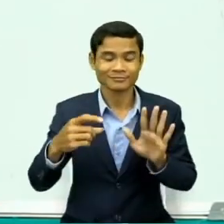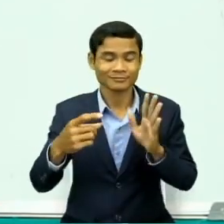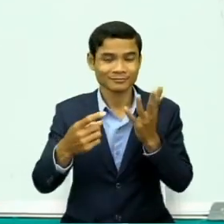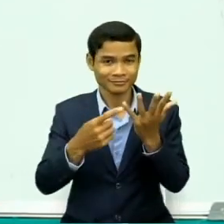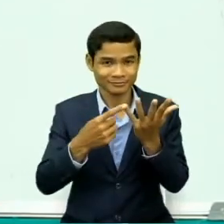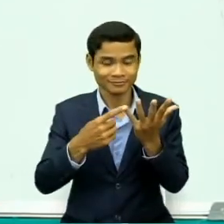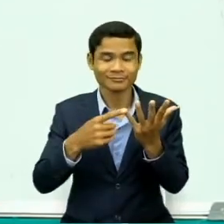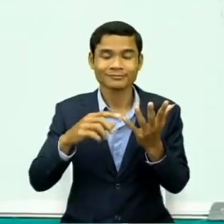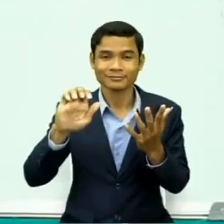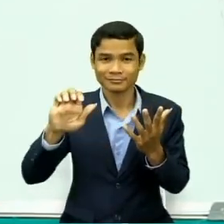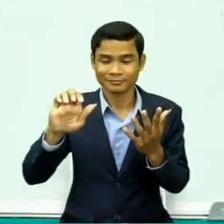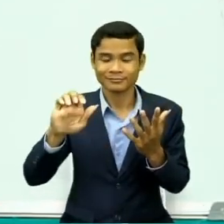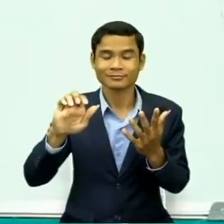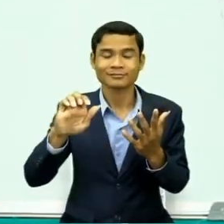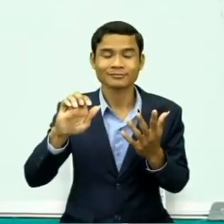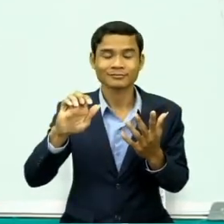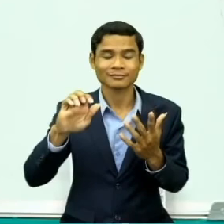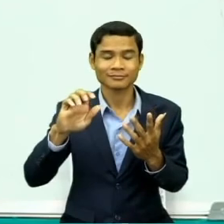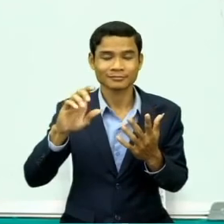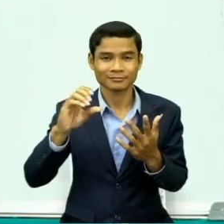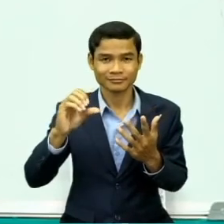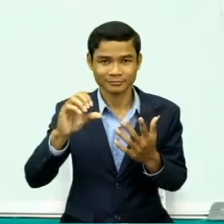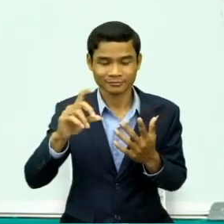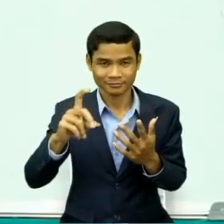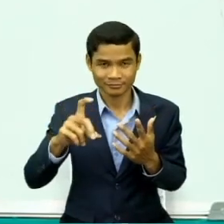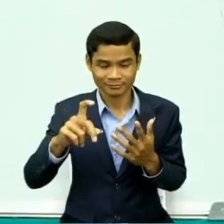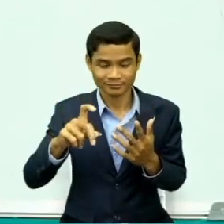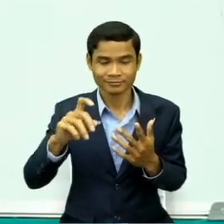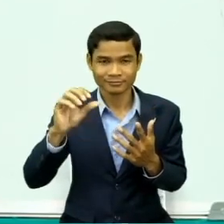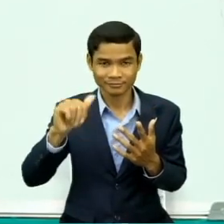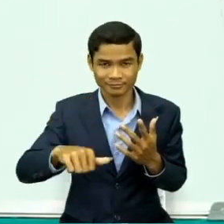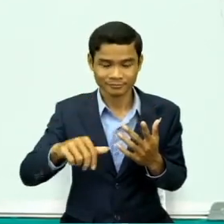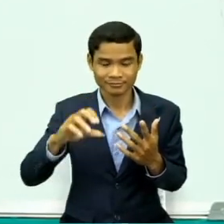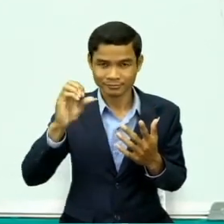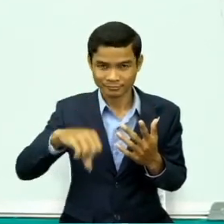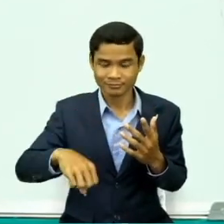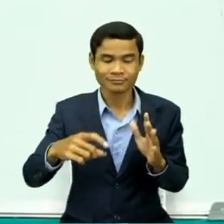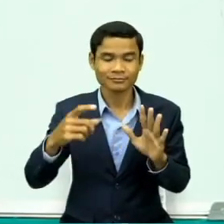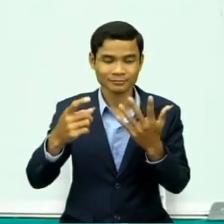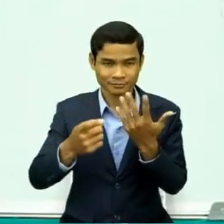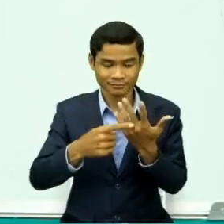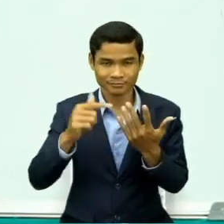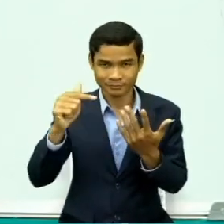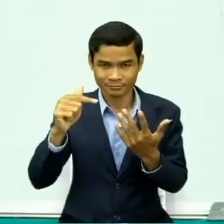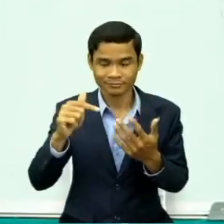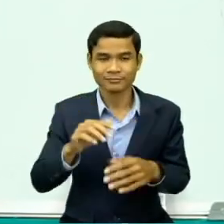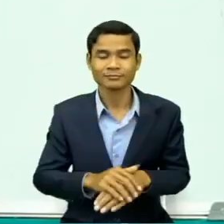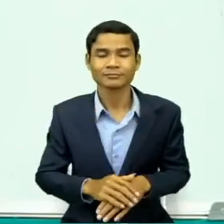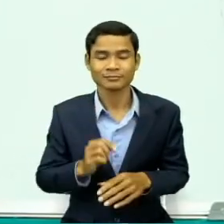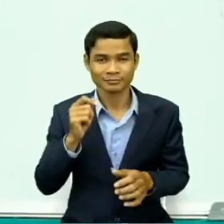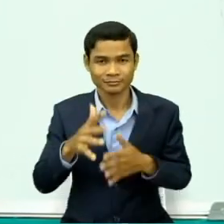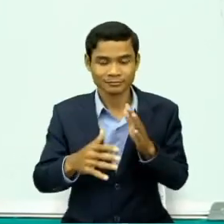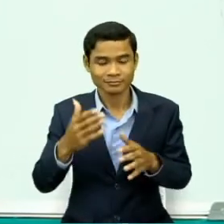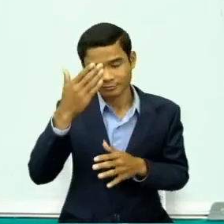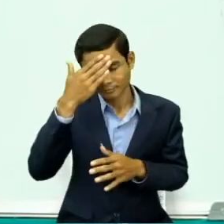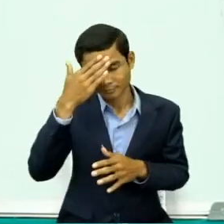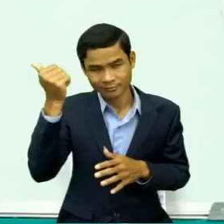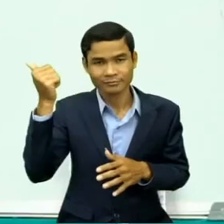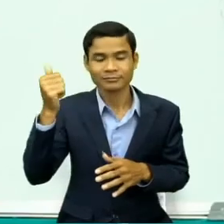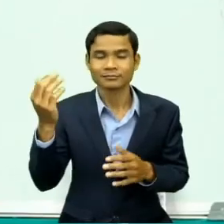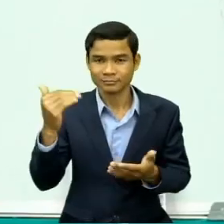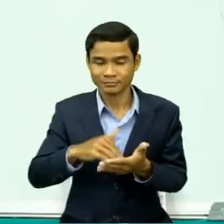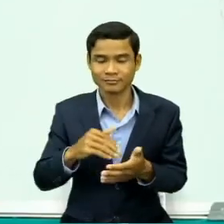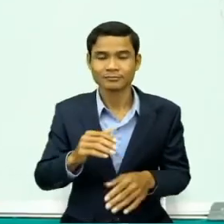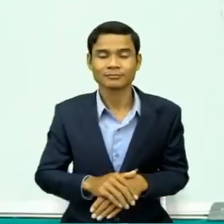ế chó phở chân lò sạ ấm nâng ngờ chà con sẽ đọc